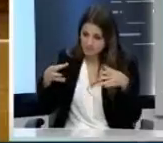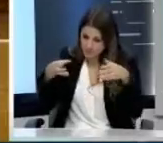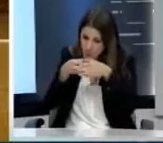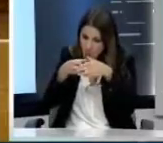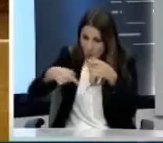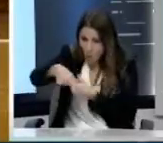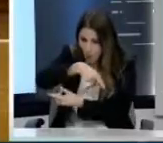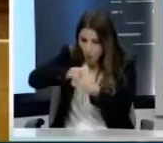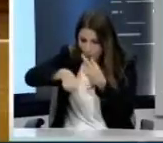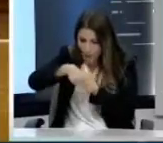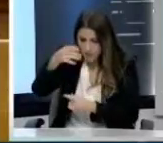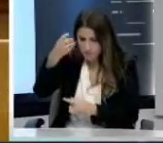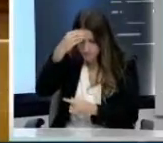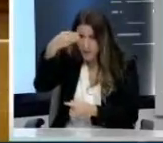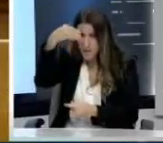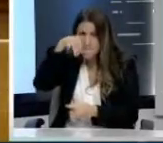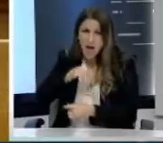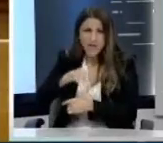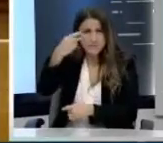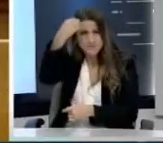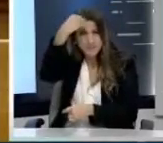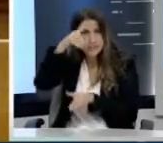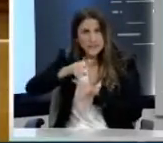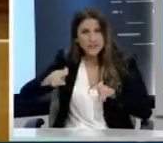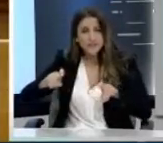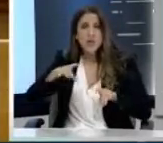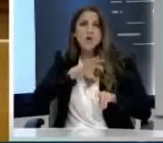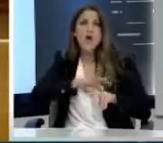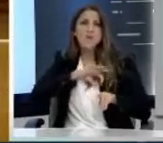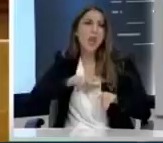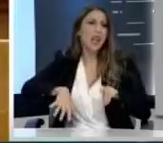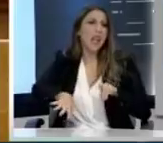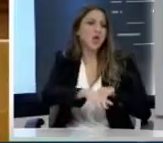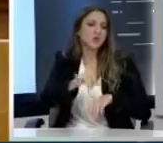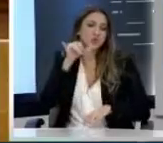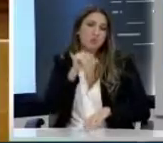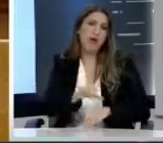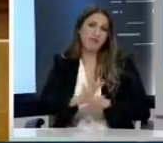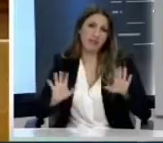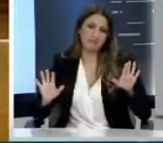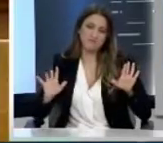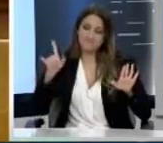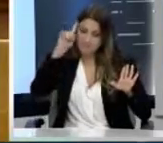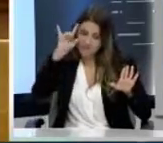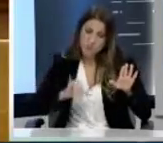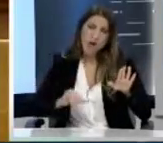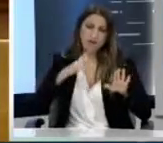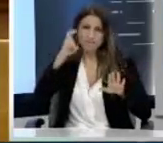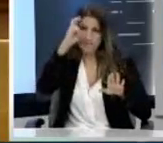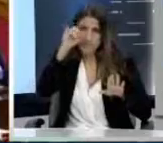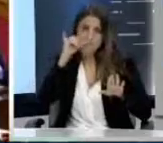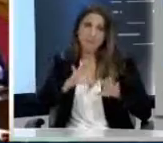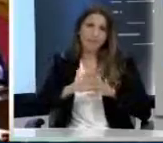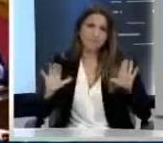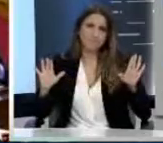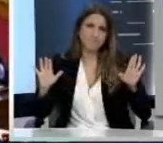πάντα στο μπροστινό μέρος του κεφαλιού μας τα συμφέροντα των λαϊκών στραμάτων. Αν πάντα αυτό δεν παλεύαμε.